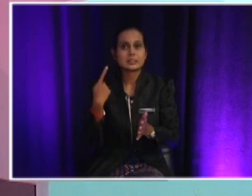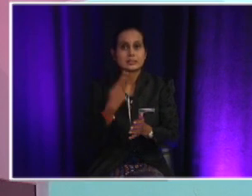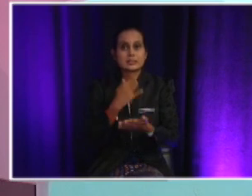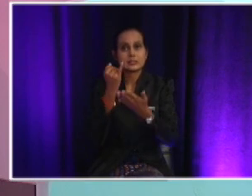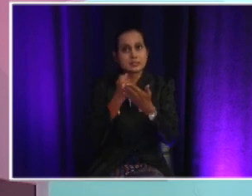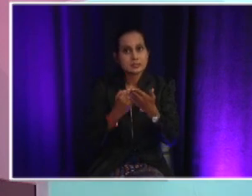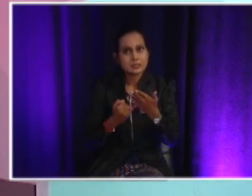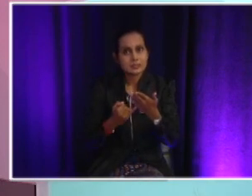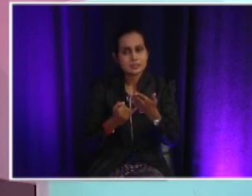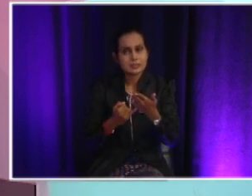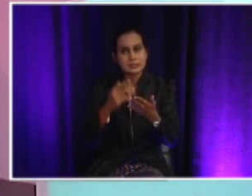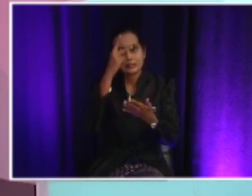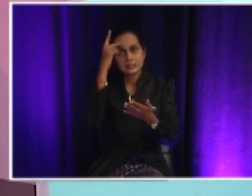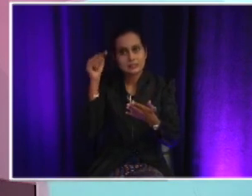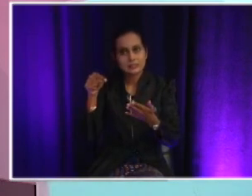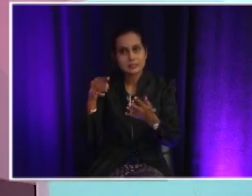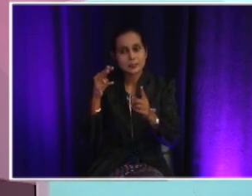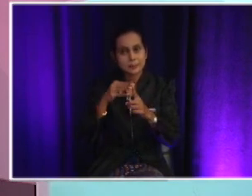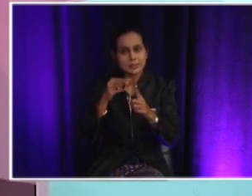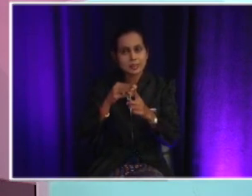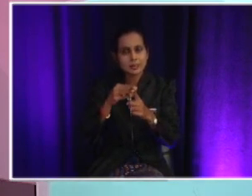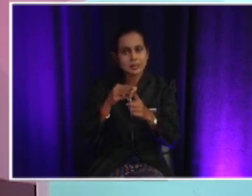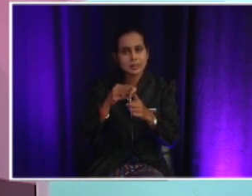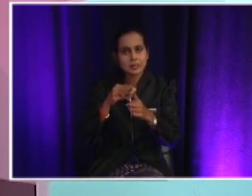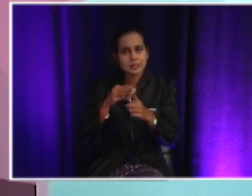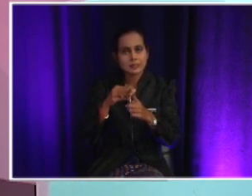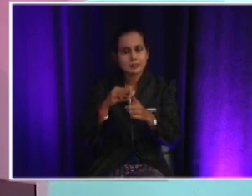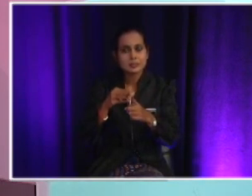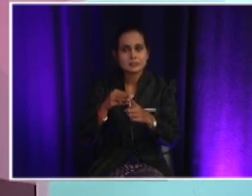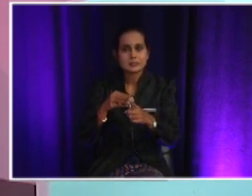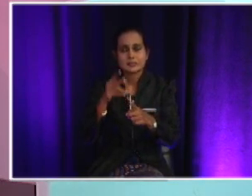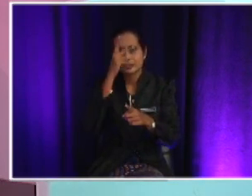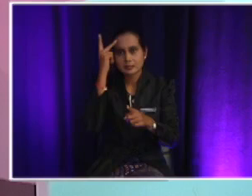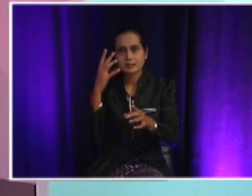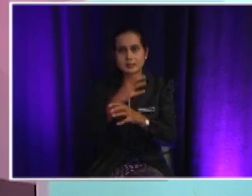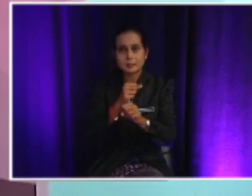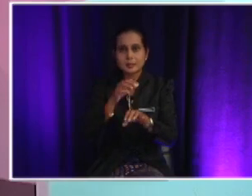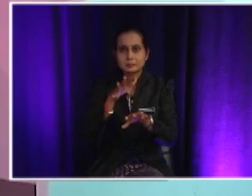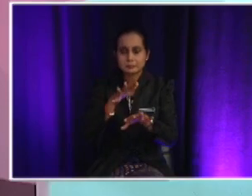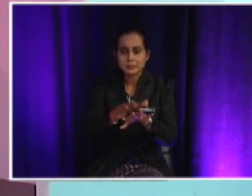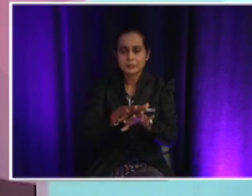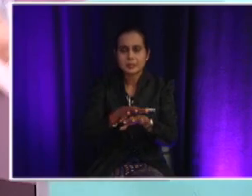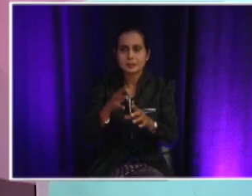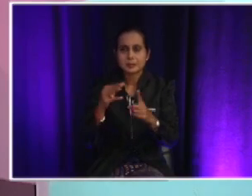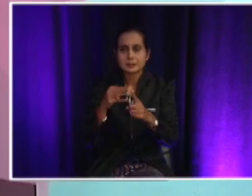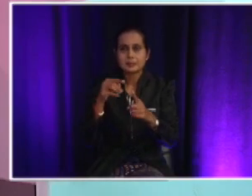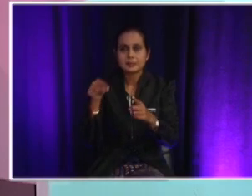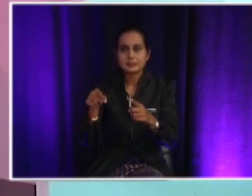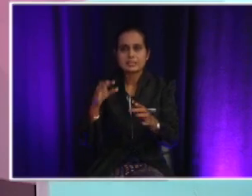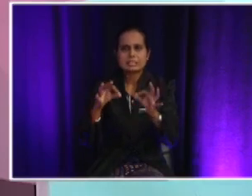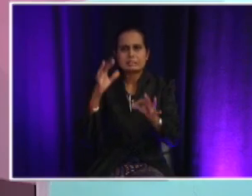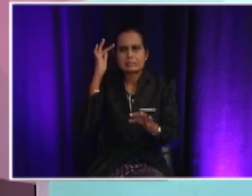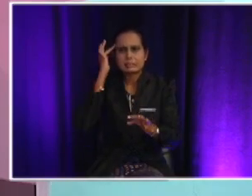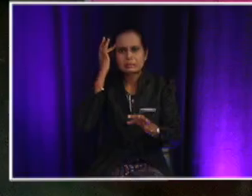kerana inilah markah, walau sikit ke banyak ke kita akan dapat markah di sini. Bagaimana nak melakar? Kalau tak reti juga melakar,